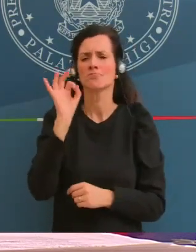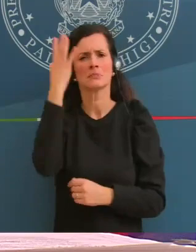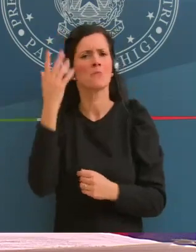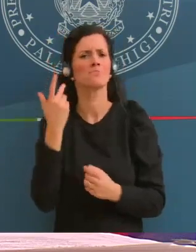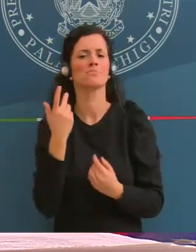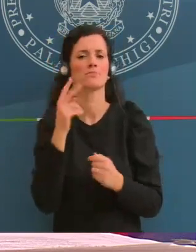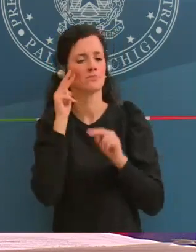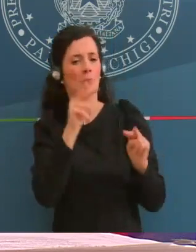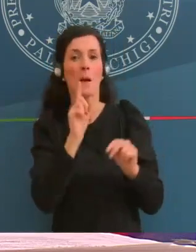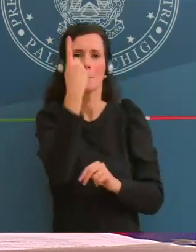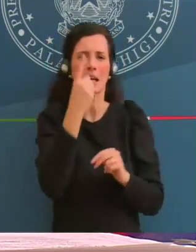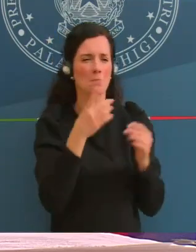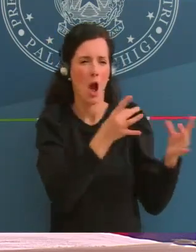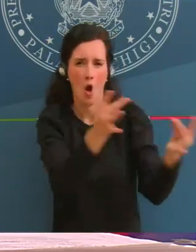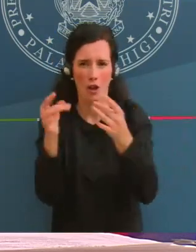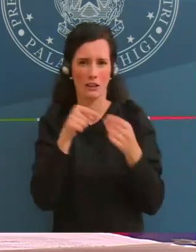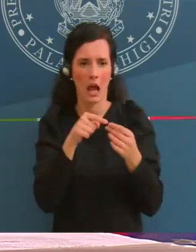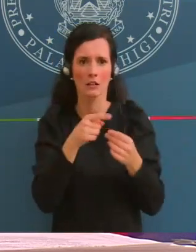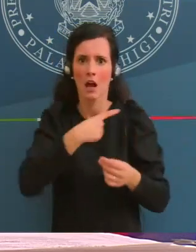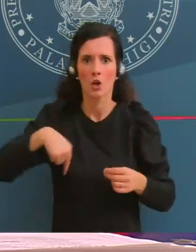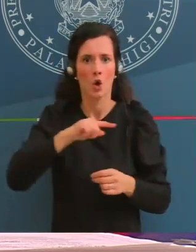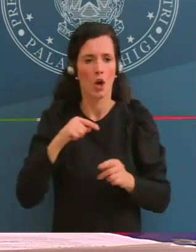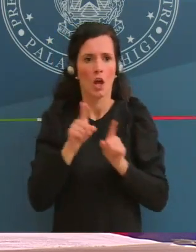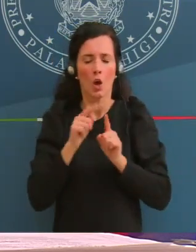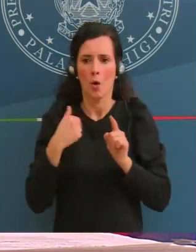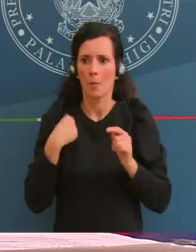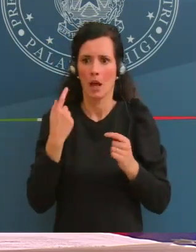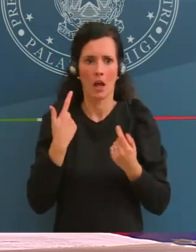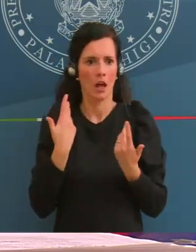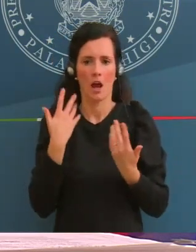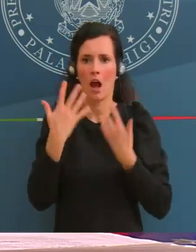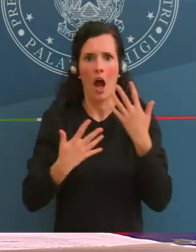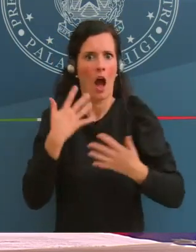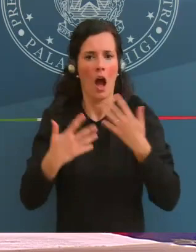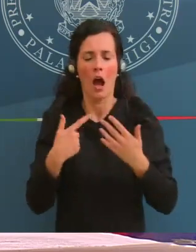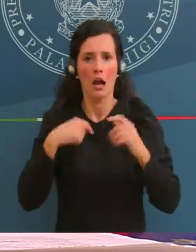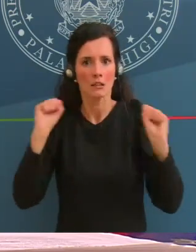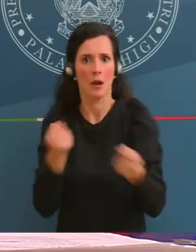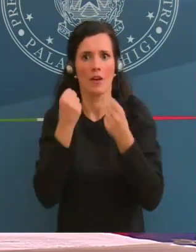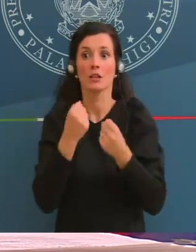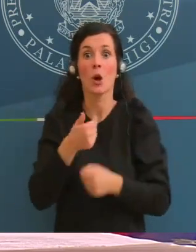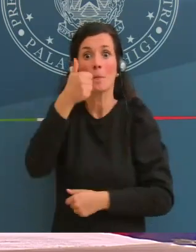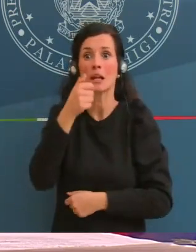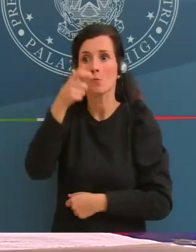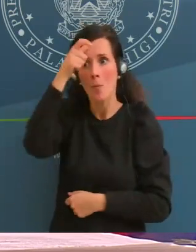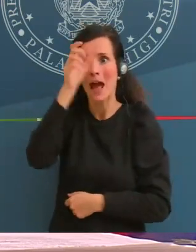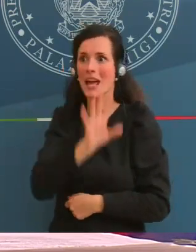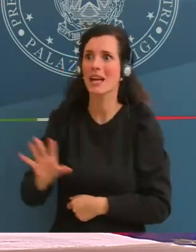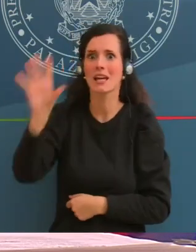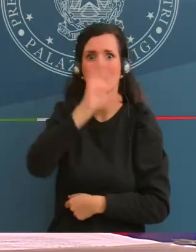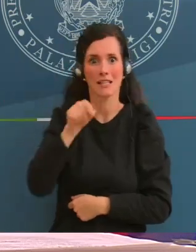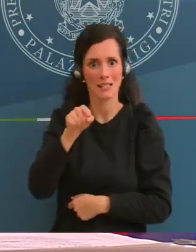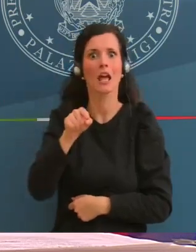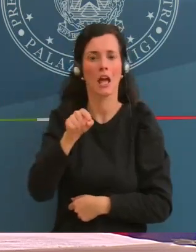ondata come tutti assolutamente impreparati a tale emergenza noi abbiamo superato abbiamo consensi